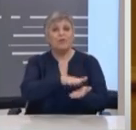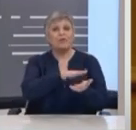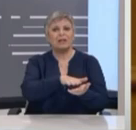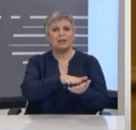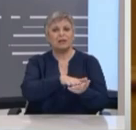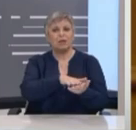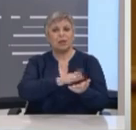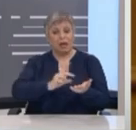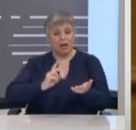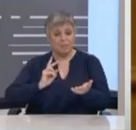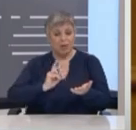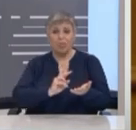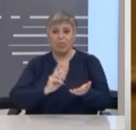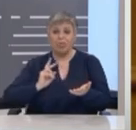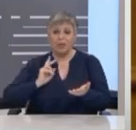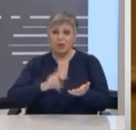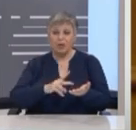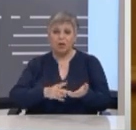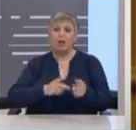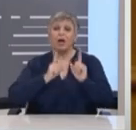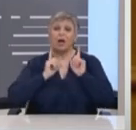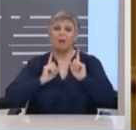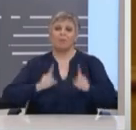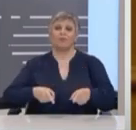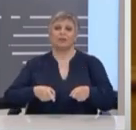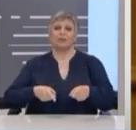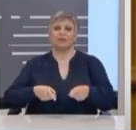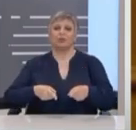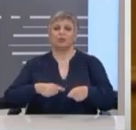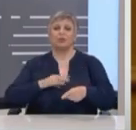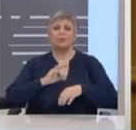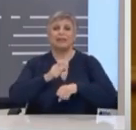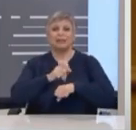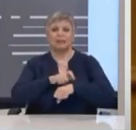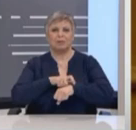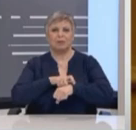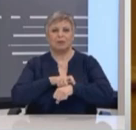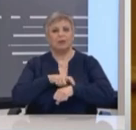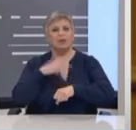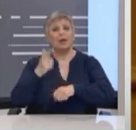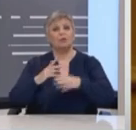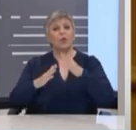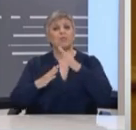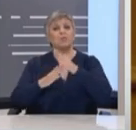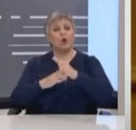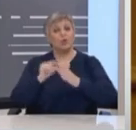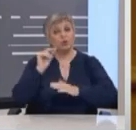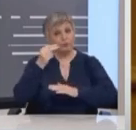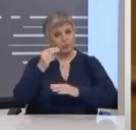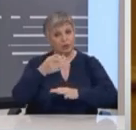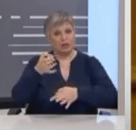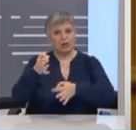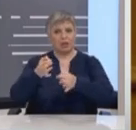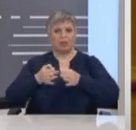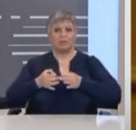πλευρές εκτιμήσουν, ελπίζω αυτό είναι ένα ζήτημα για το οποίο ο Πρόεδρος θα μας ενημερώσει, ότι είναι η κατάλληλη στιγμή.